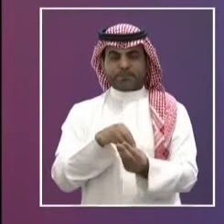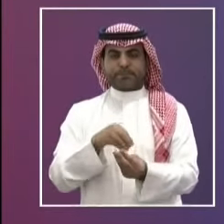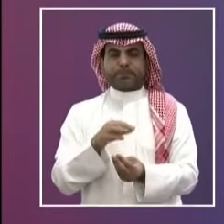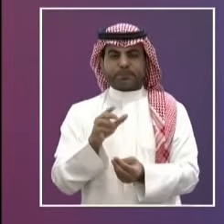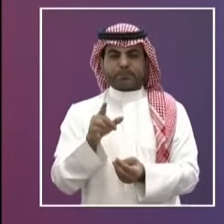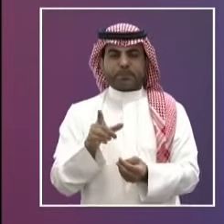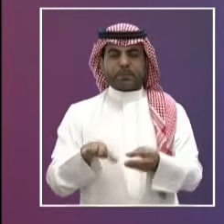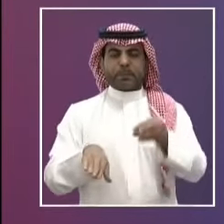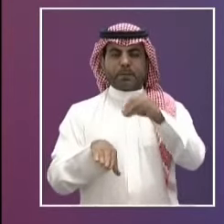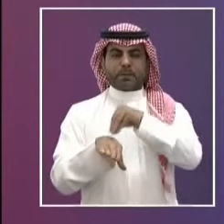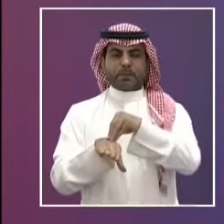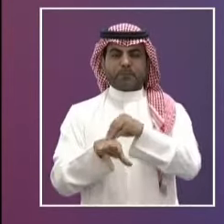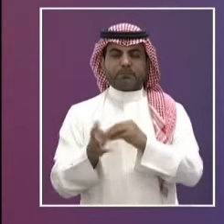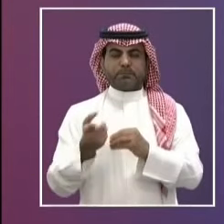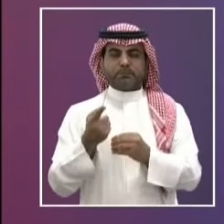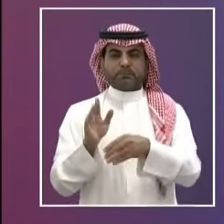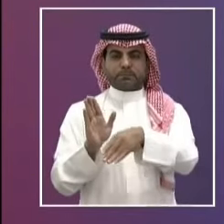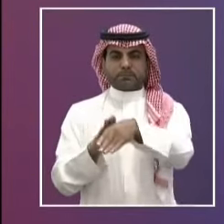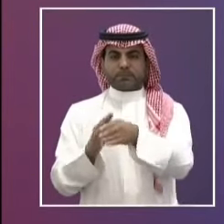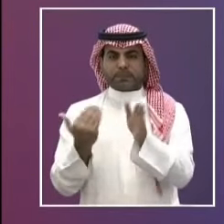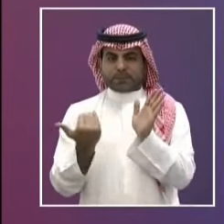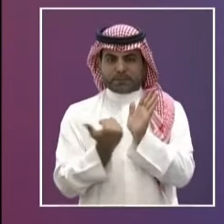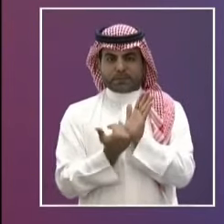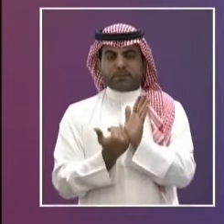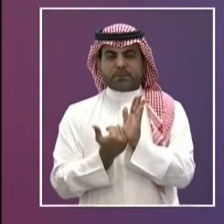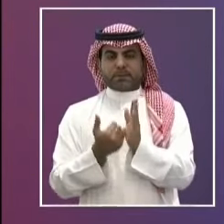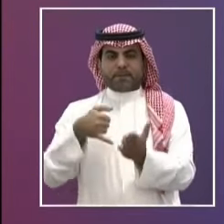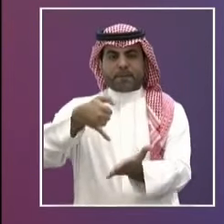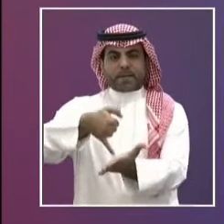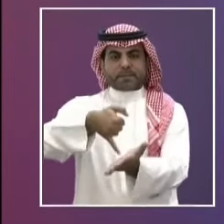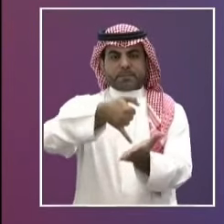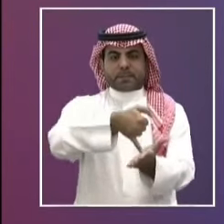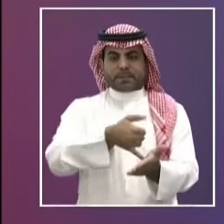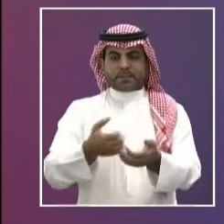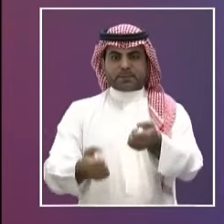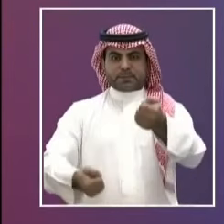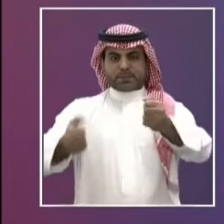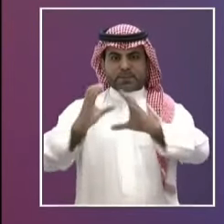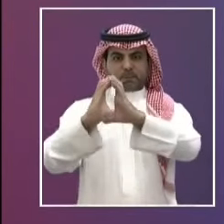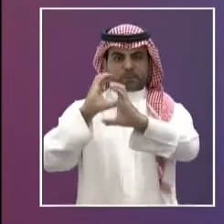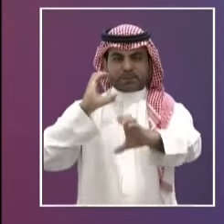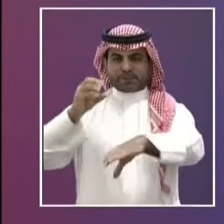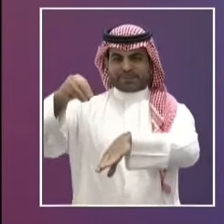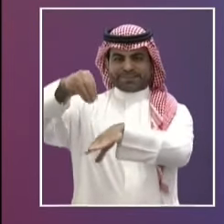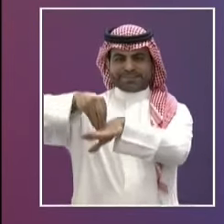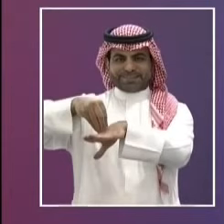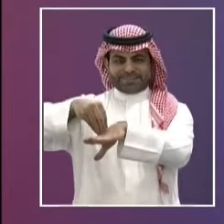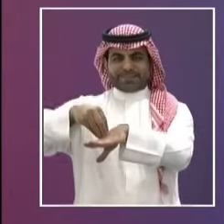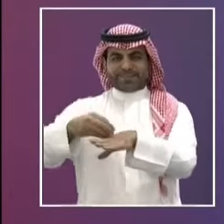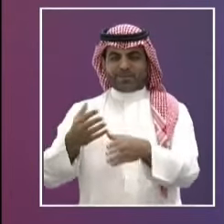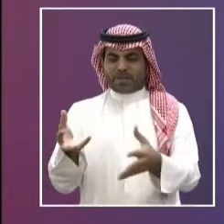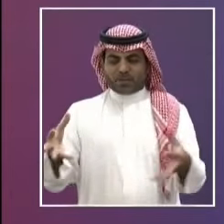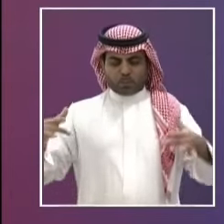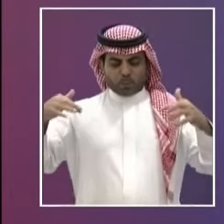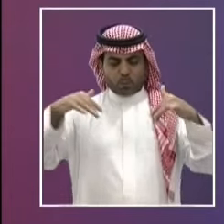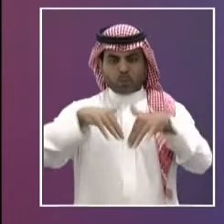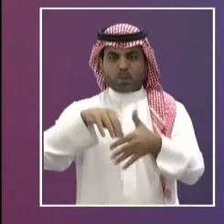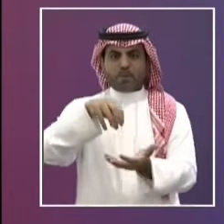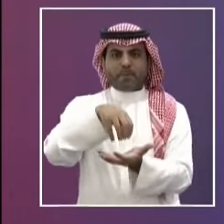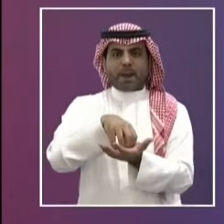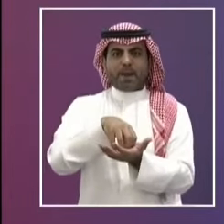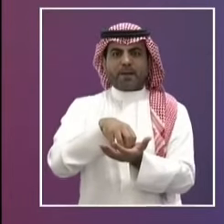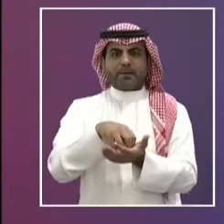عندنا إذا طلبت التصريح هتلاقي فيه مراكز نقل بالحافلات ومراكز تجمع